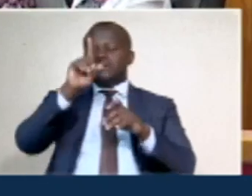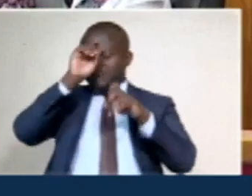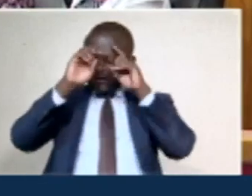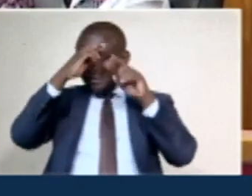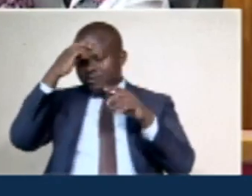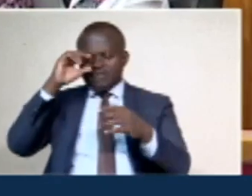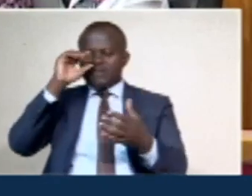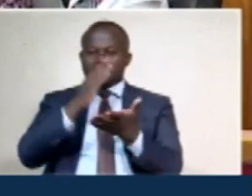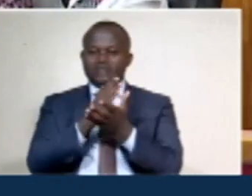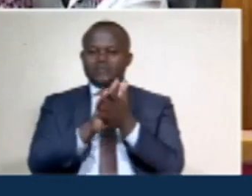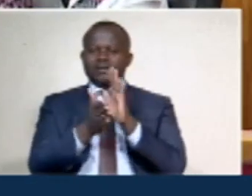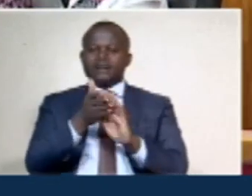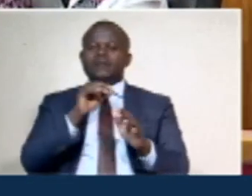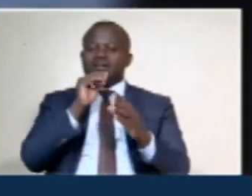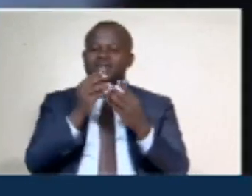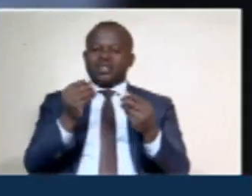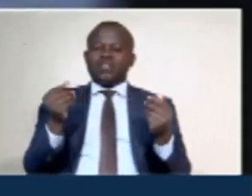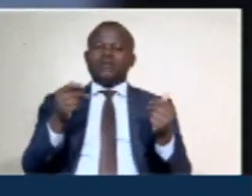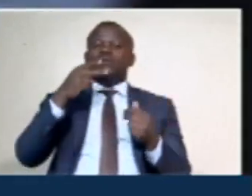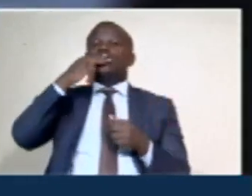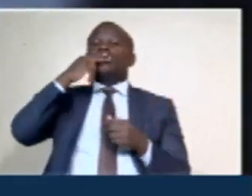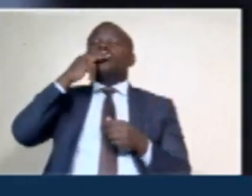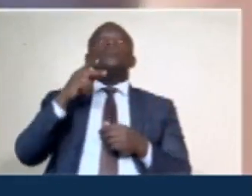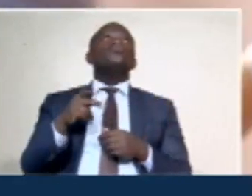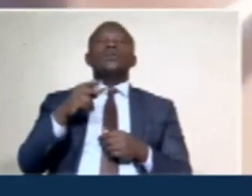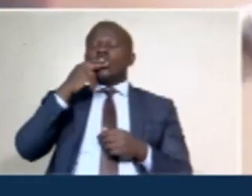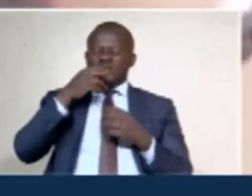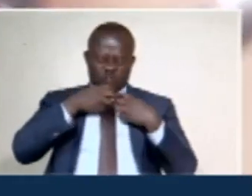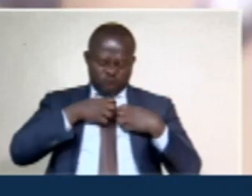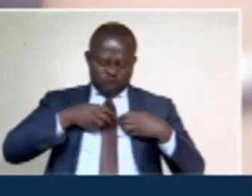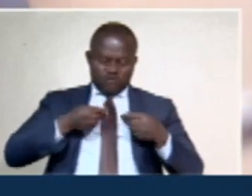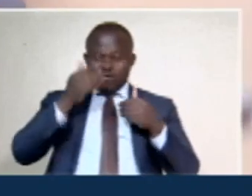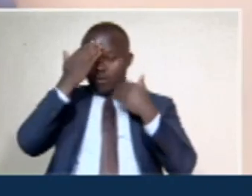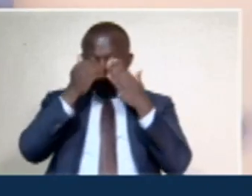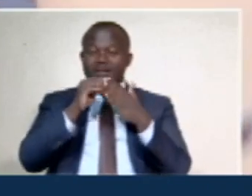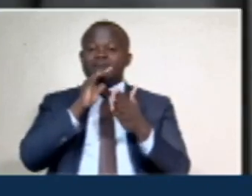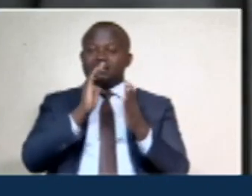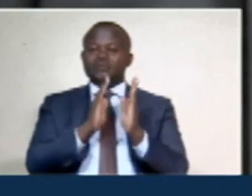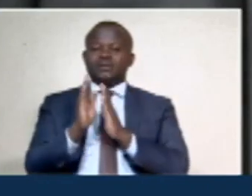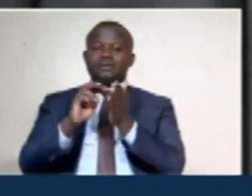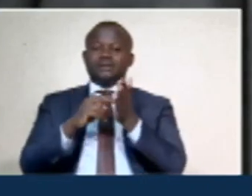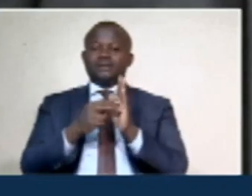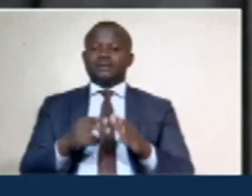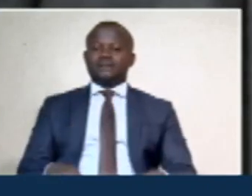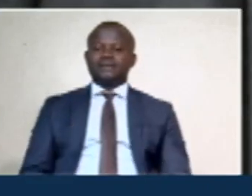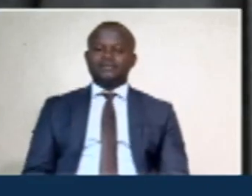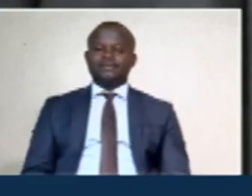Rwanda kandi iryangiza ubuzima bw'abarinywa n'abatarinywa n'icyatumye guverinoma itinda gutegura umushinga w'itegeko.